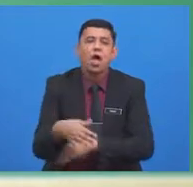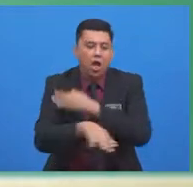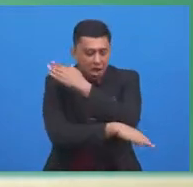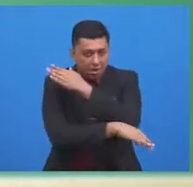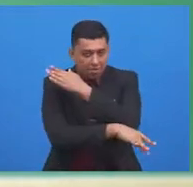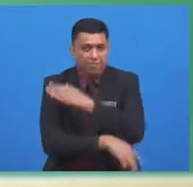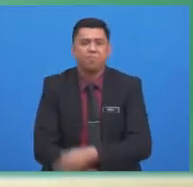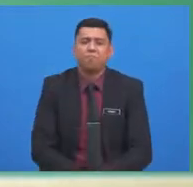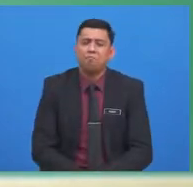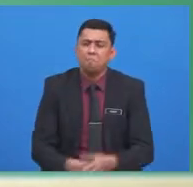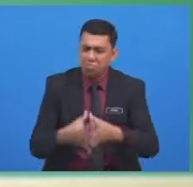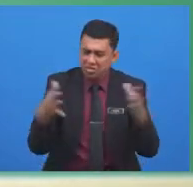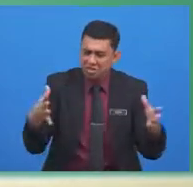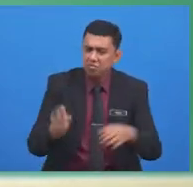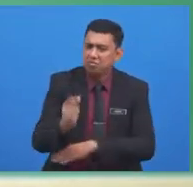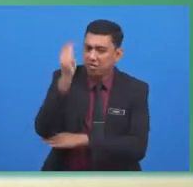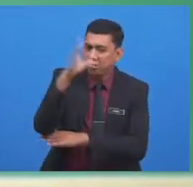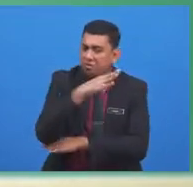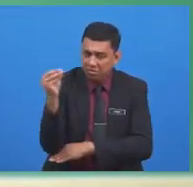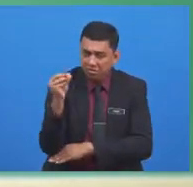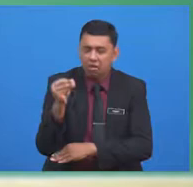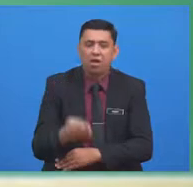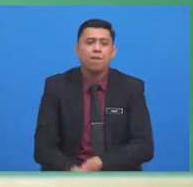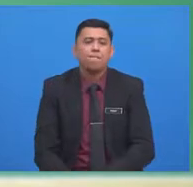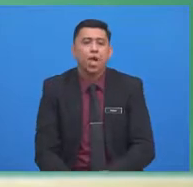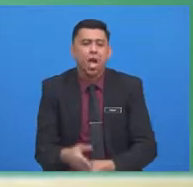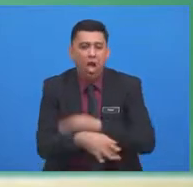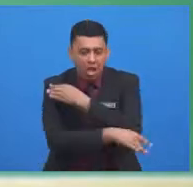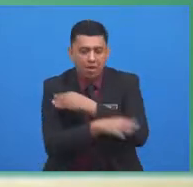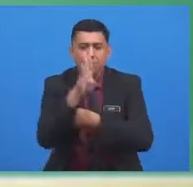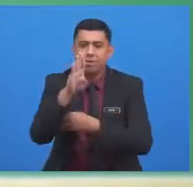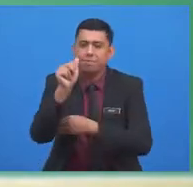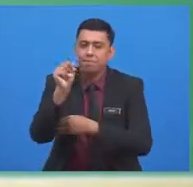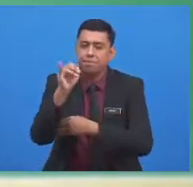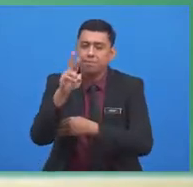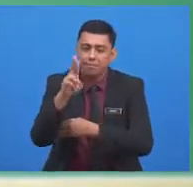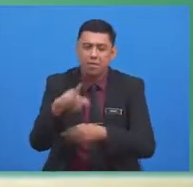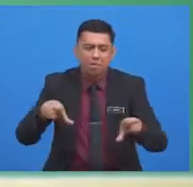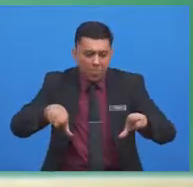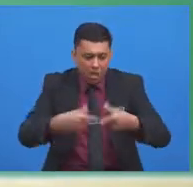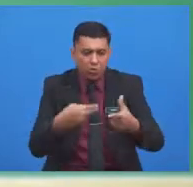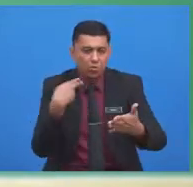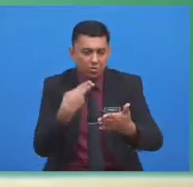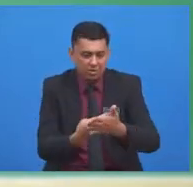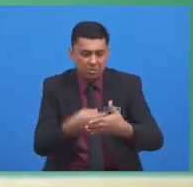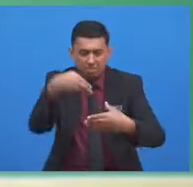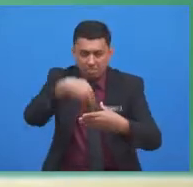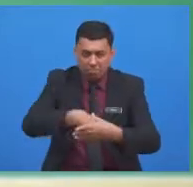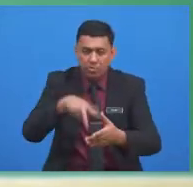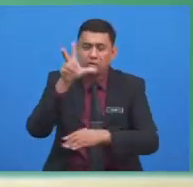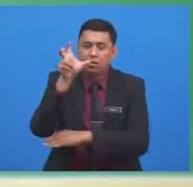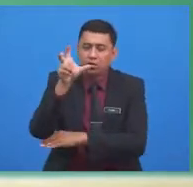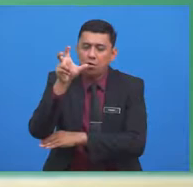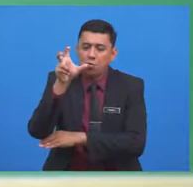besar, tinggi dan berakar banir, luluh hawa bajian akar akan berlaku sehingga kedalaman